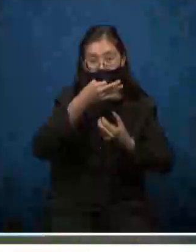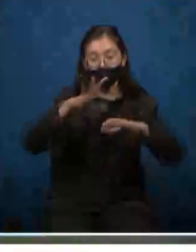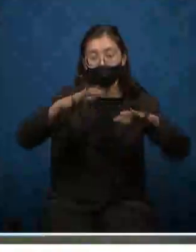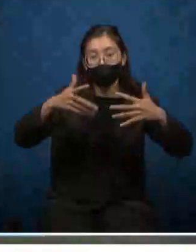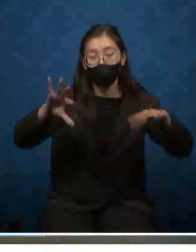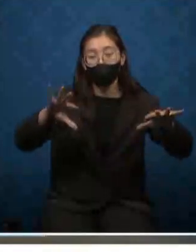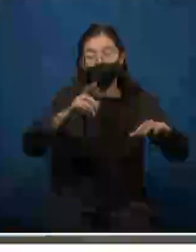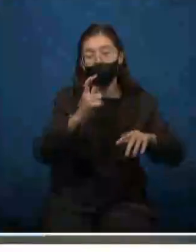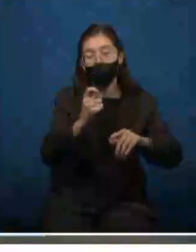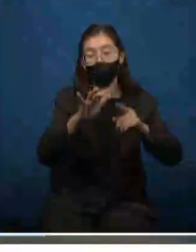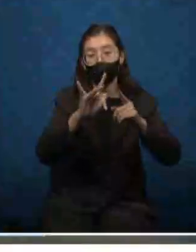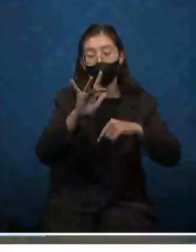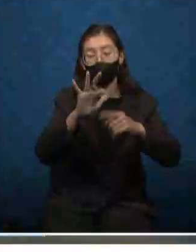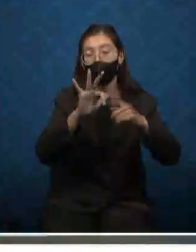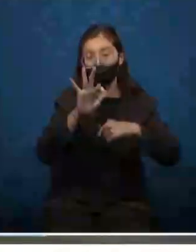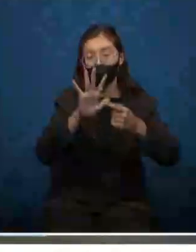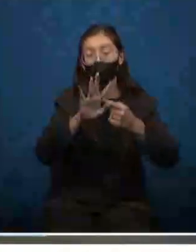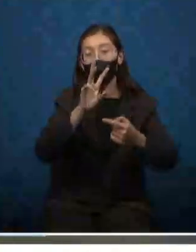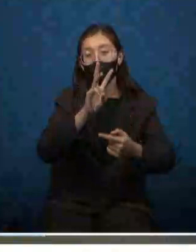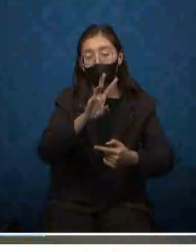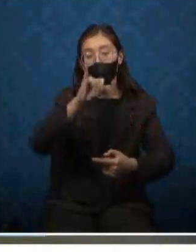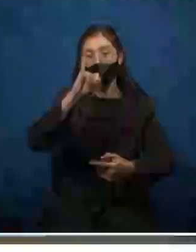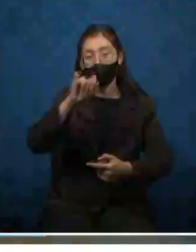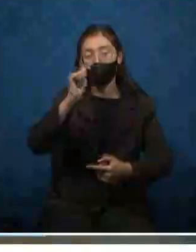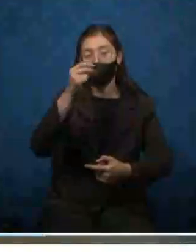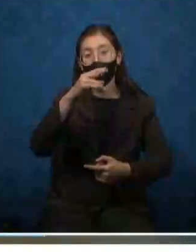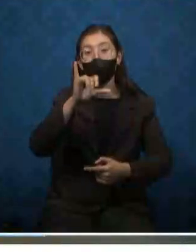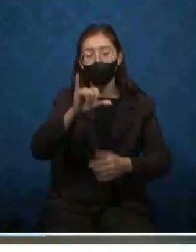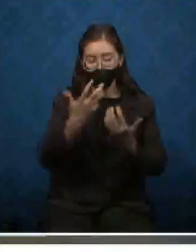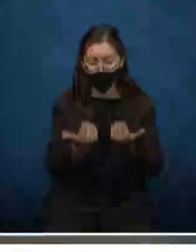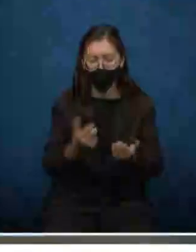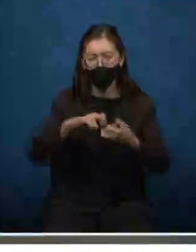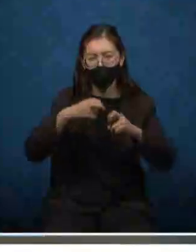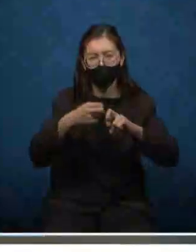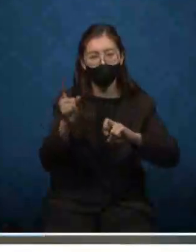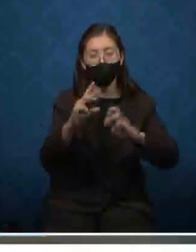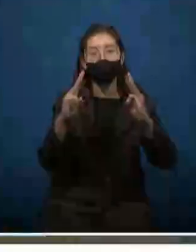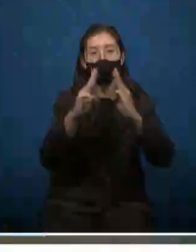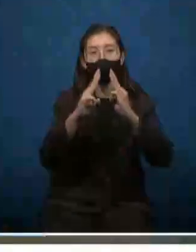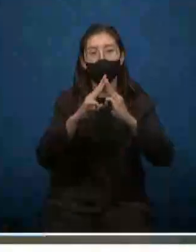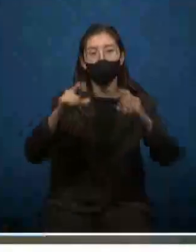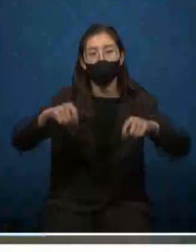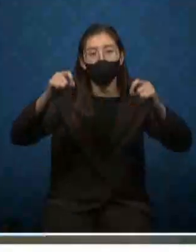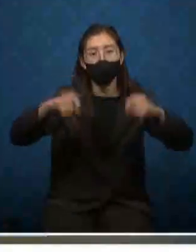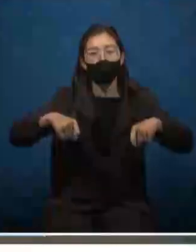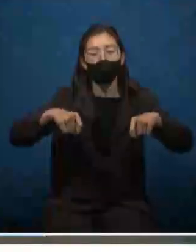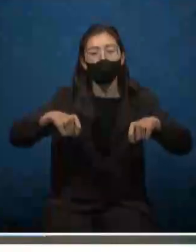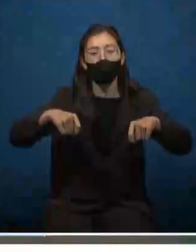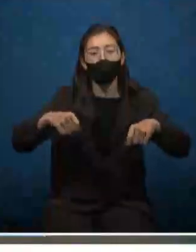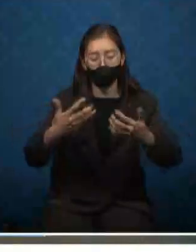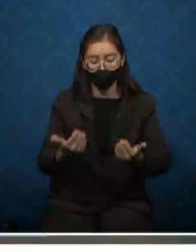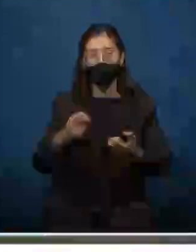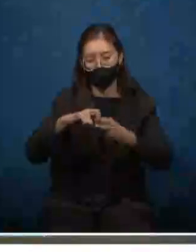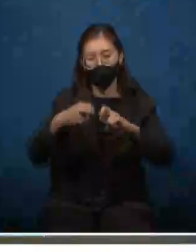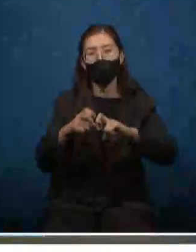เรื่องการเชอมต่อสัญญา PLCระหว่างเชฟร่อนกับประตาทอสอพอนะครั ทำให้ขาดแคน